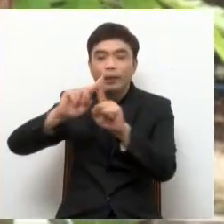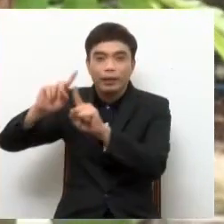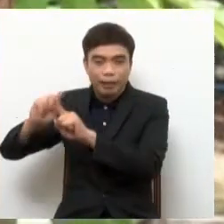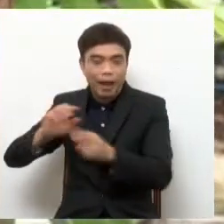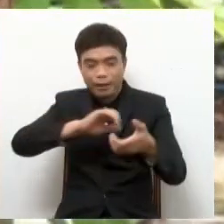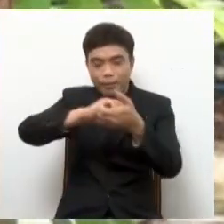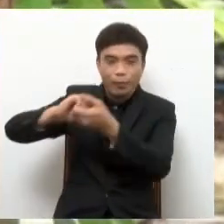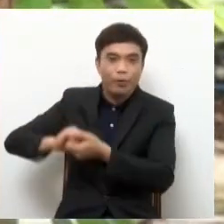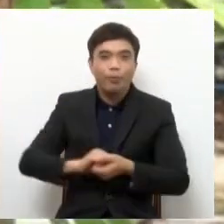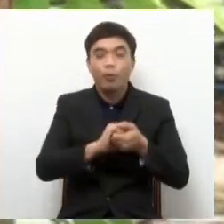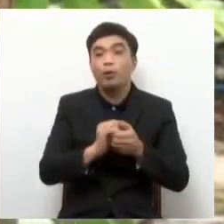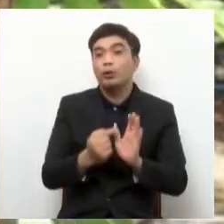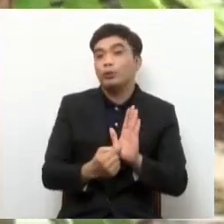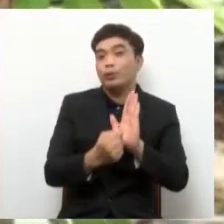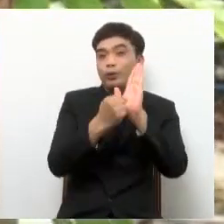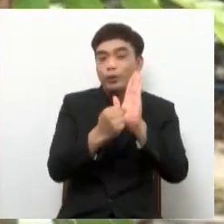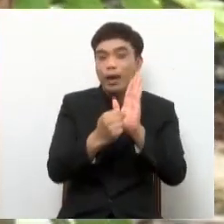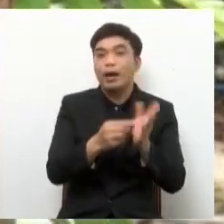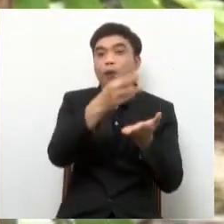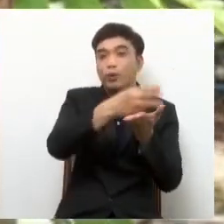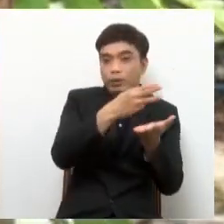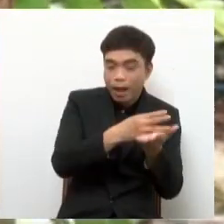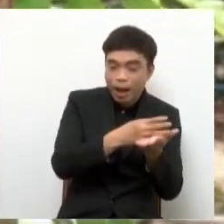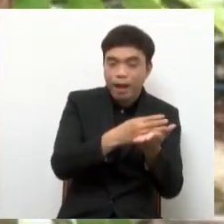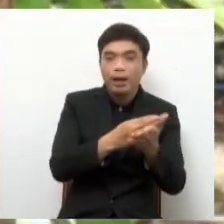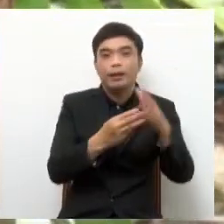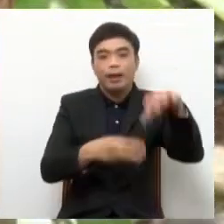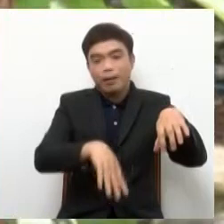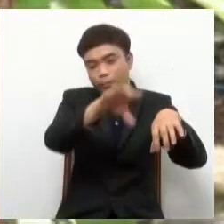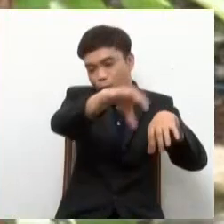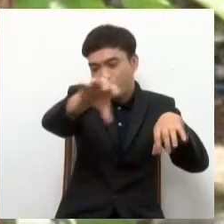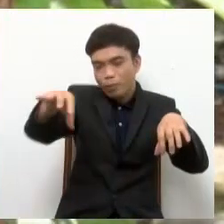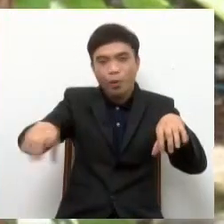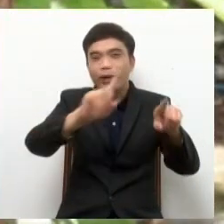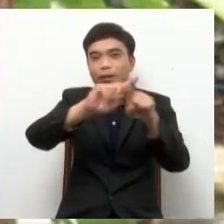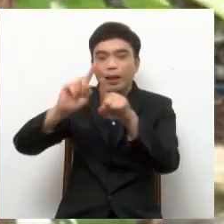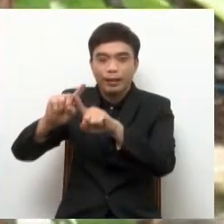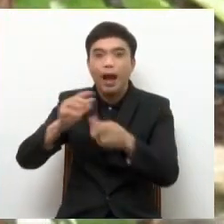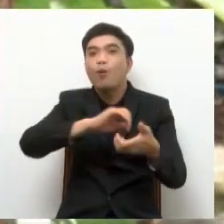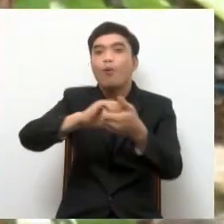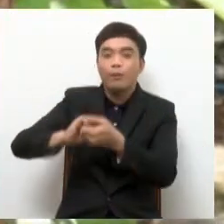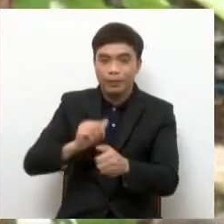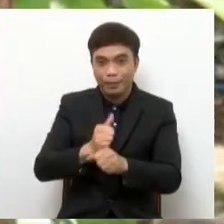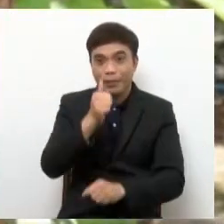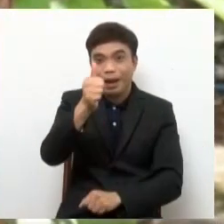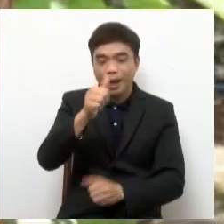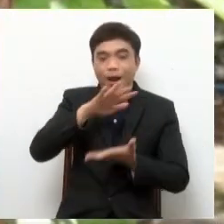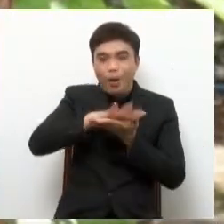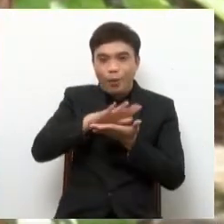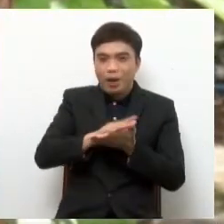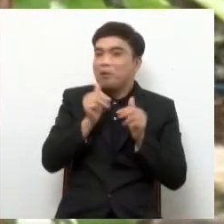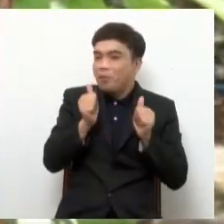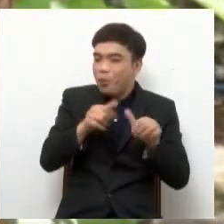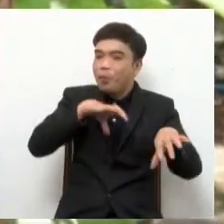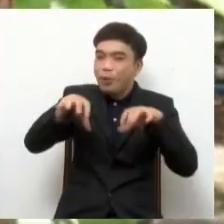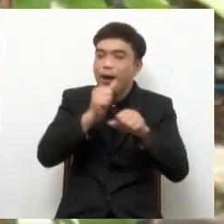พาะอย่างยิ่งในเรื่องของการบูรณาการนะคะแหล่งเรียนรู้ในท้องถิ่นนะนี่ก็ทางโรงเรียนสามารถดำเนินการได้ดีนะค